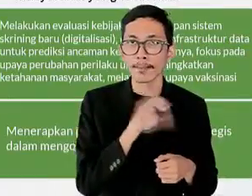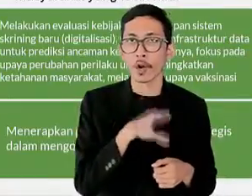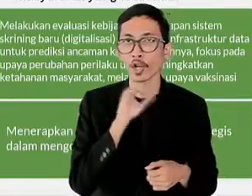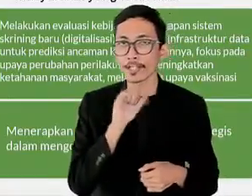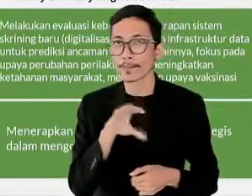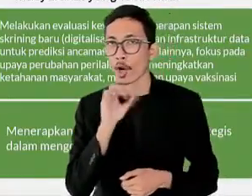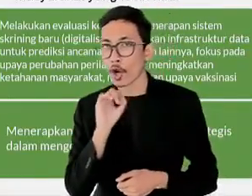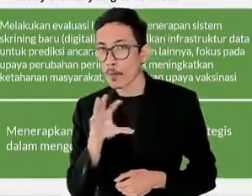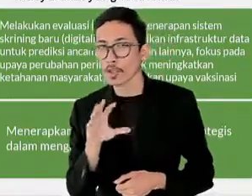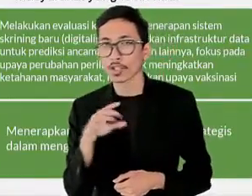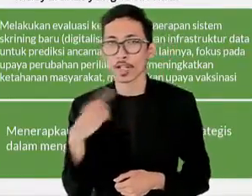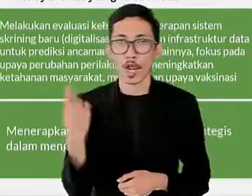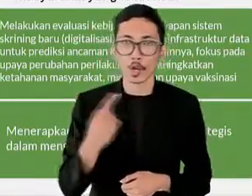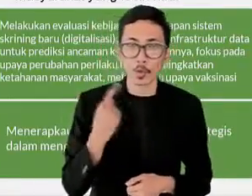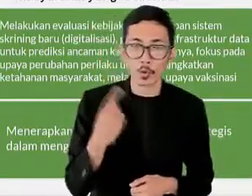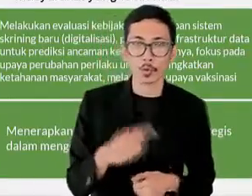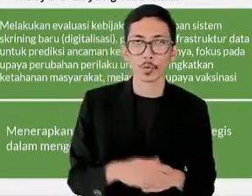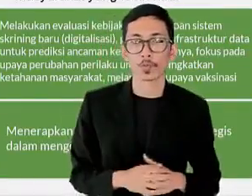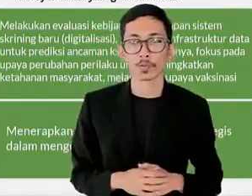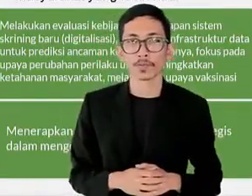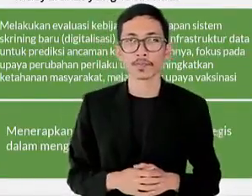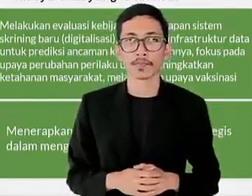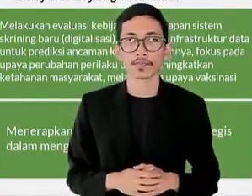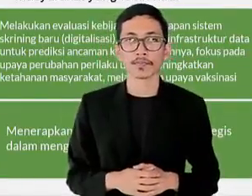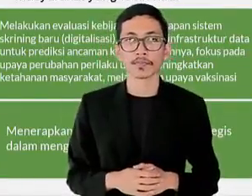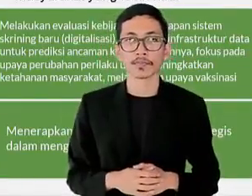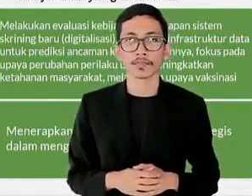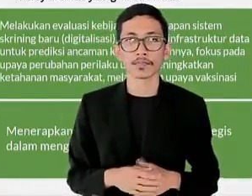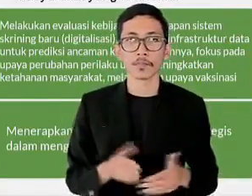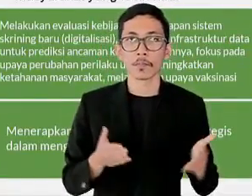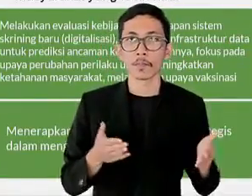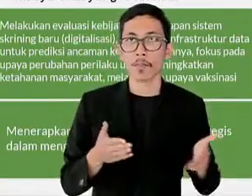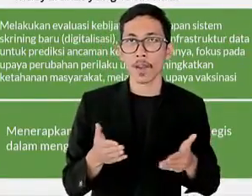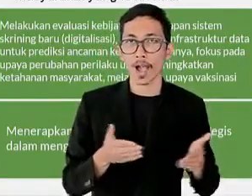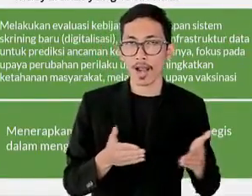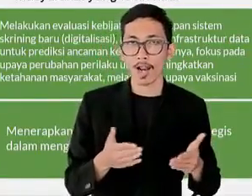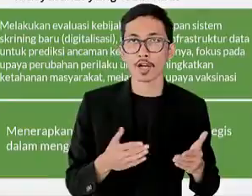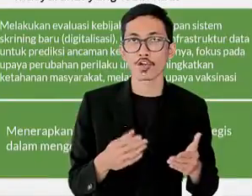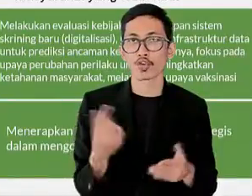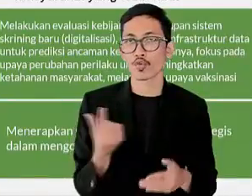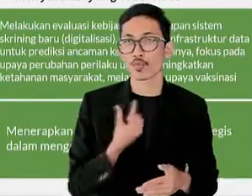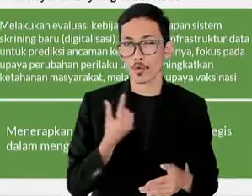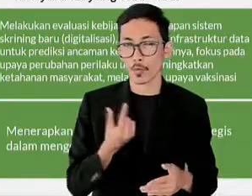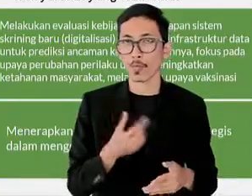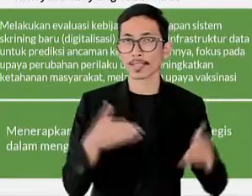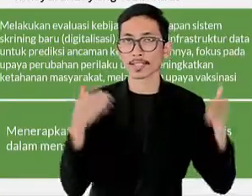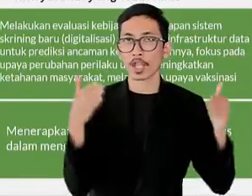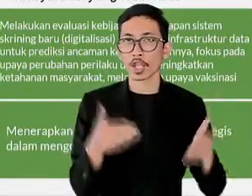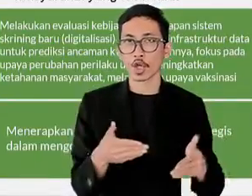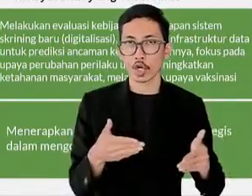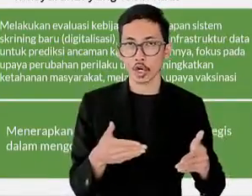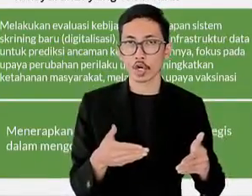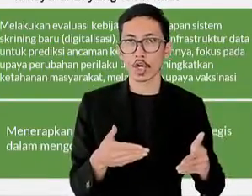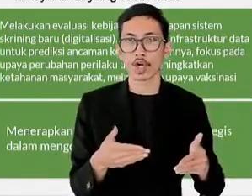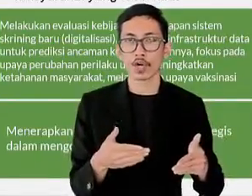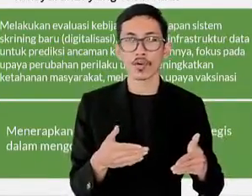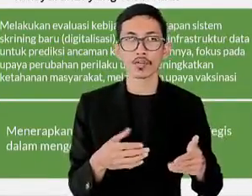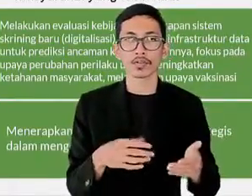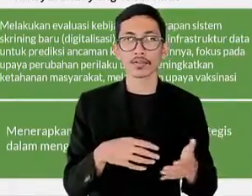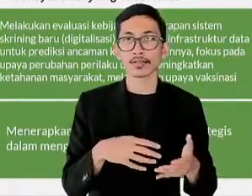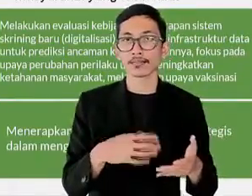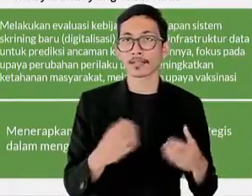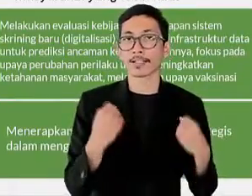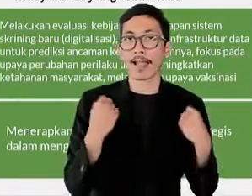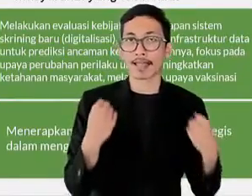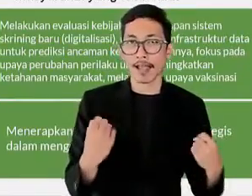hal ini digambarkan dengan penanganan umumnya diprioritaskan pada sektor-sektor esensial paling terdampak layaknya sektor